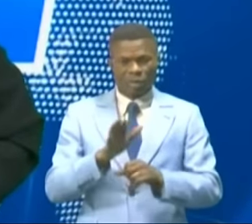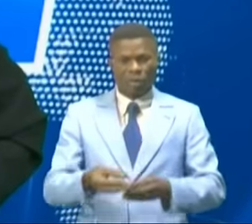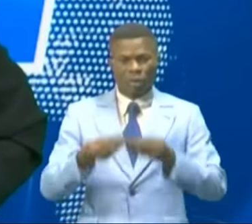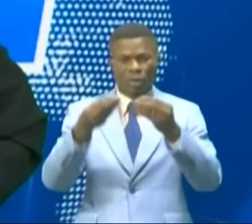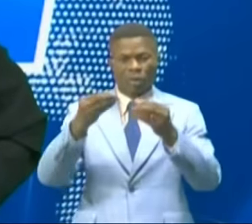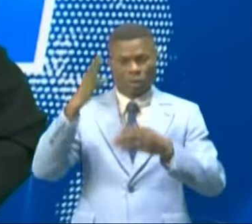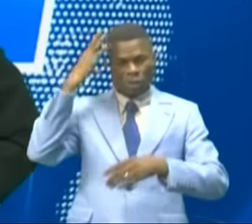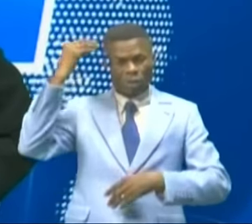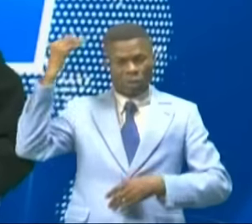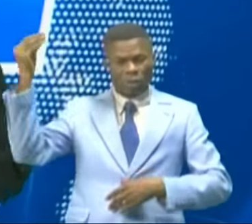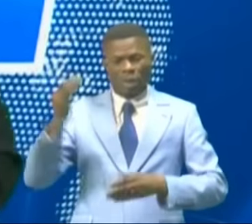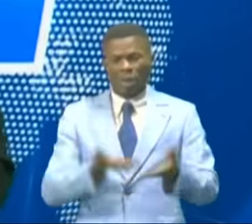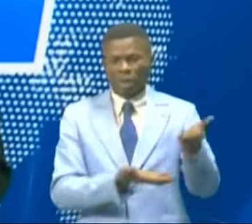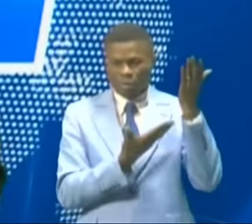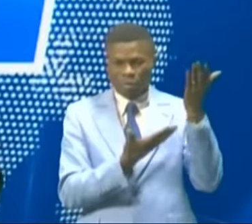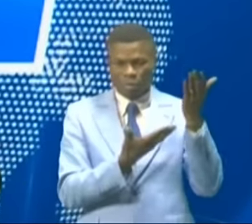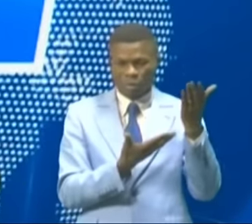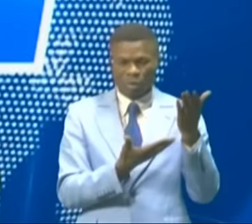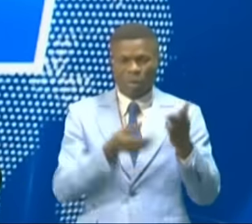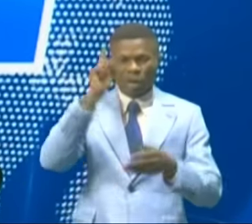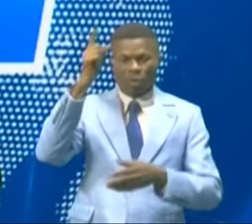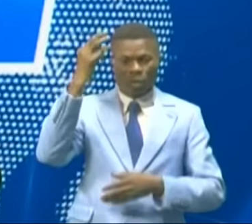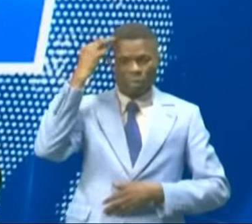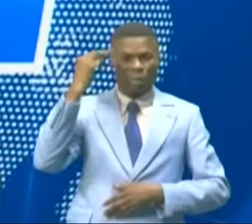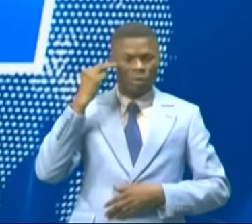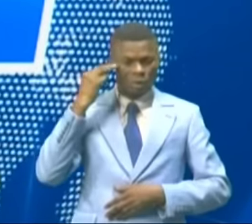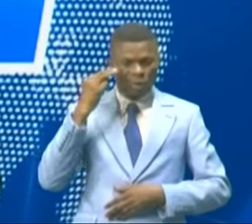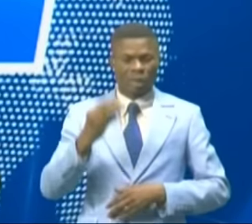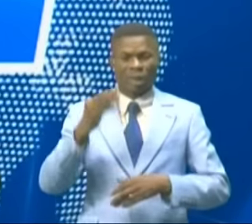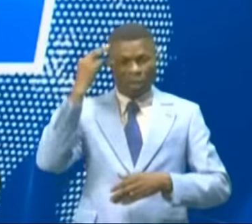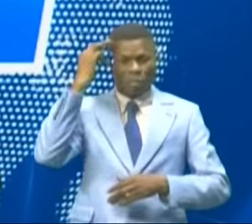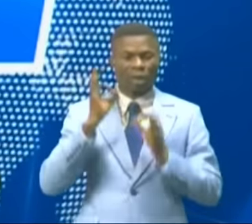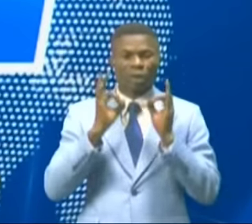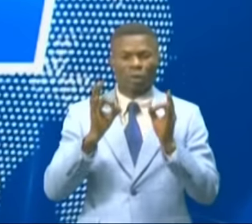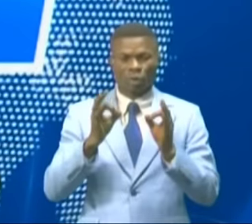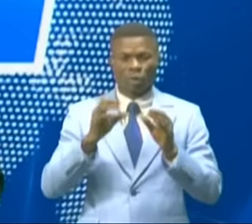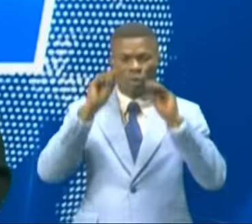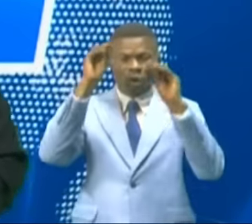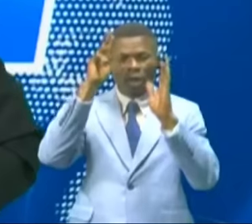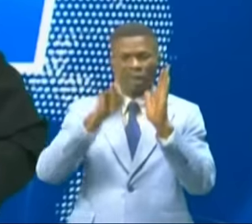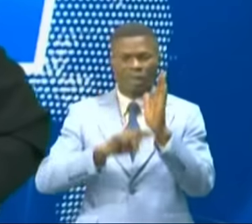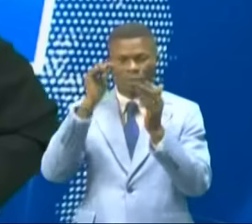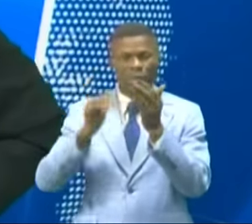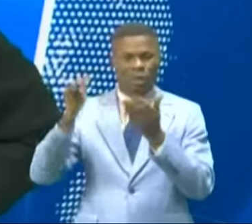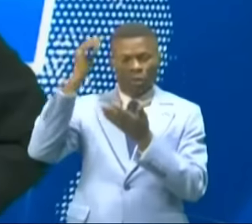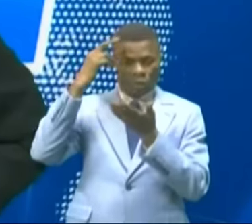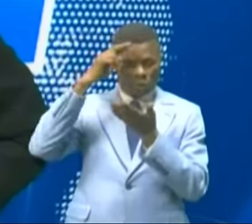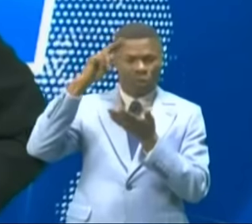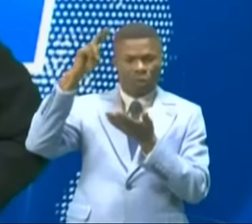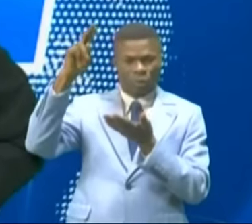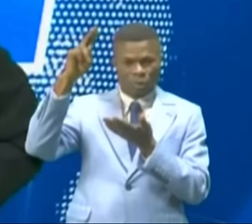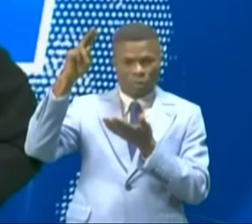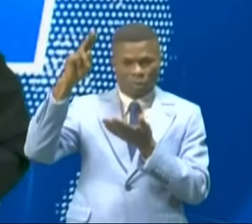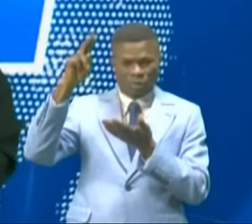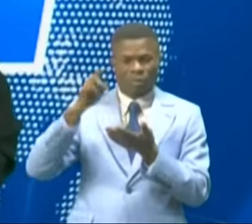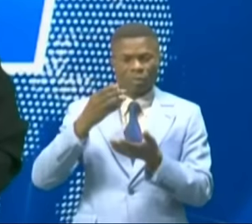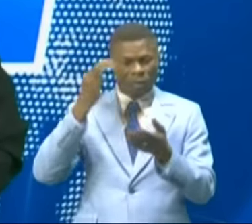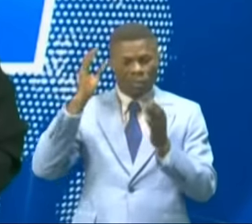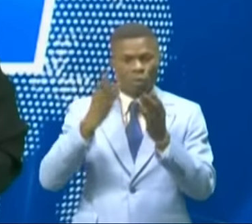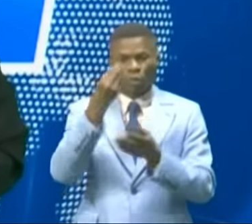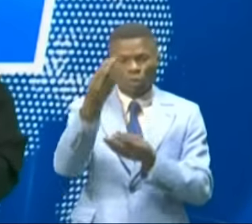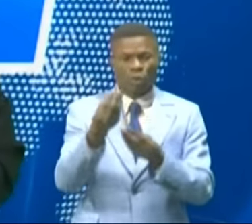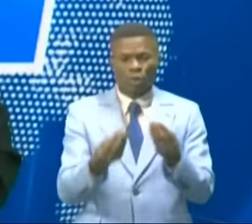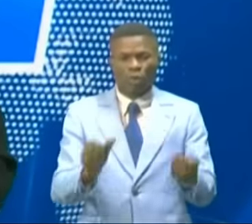une expertise nécessaire au Premier ministre et au nouveau ministre de l'enseignement supérieur et universitaire pour relever les défis